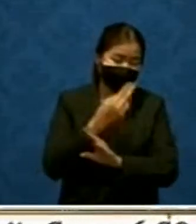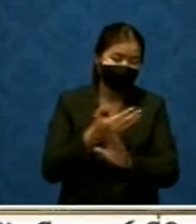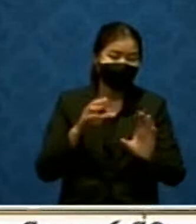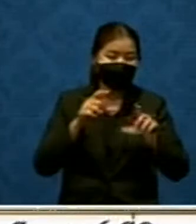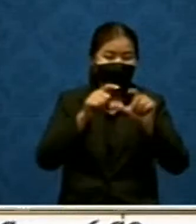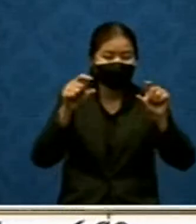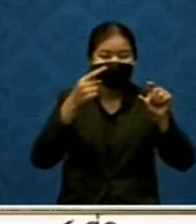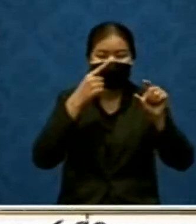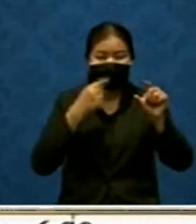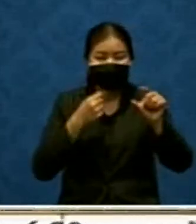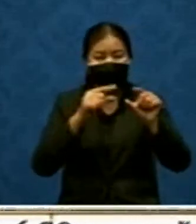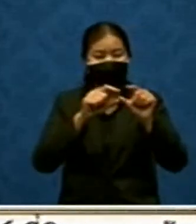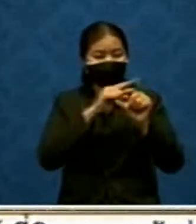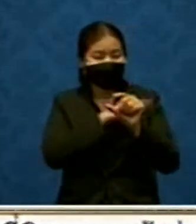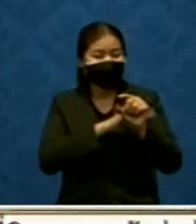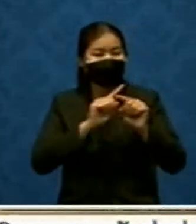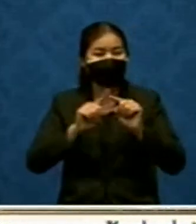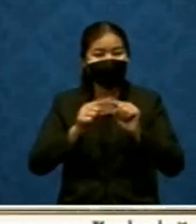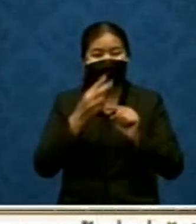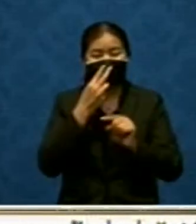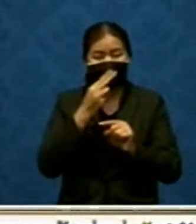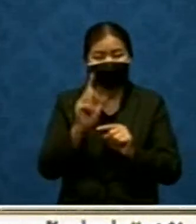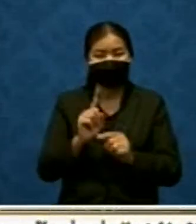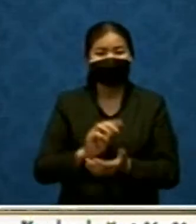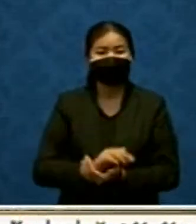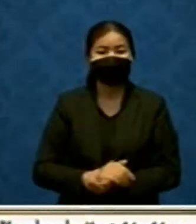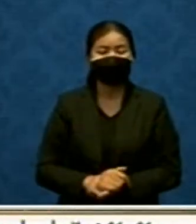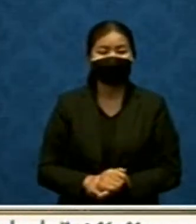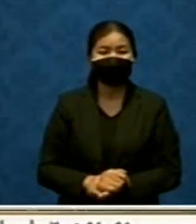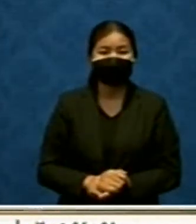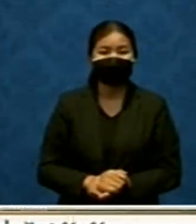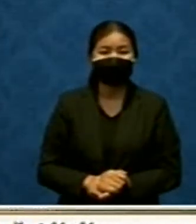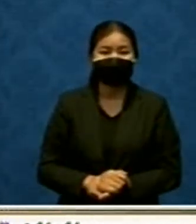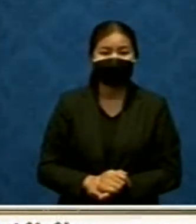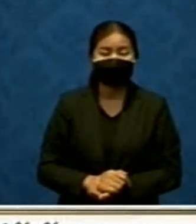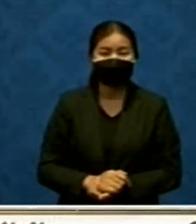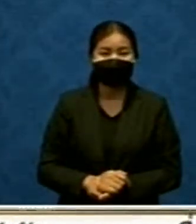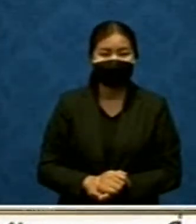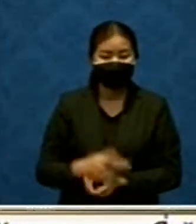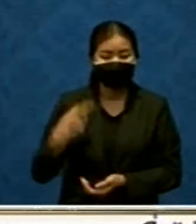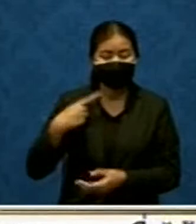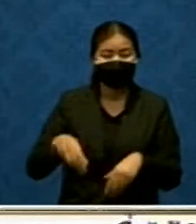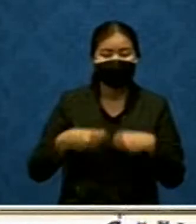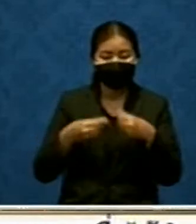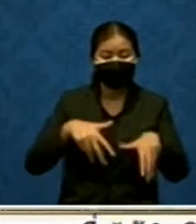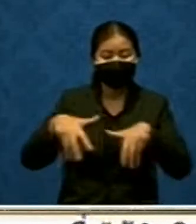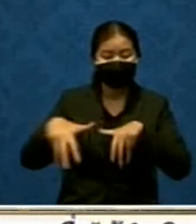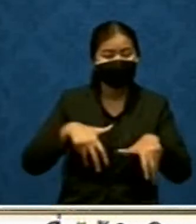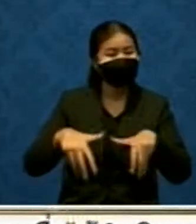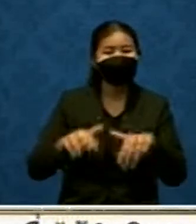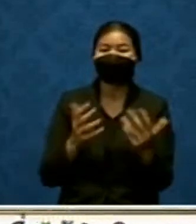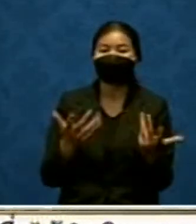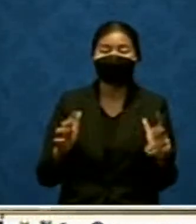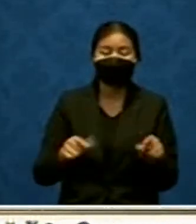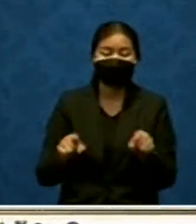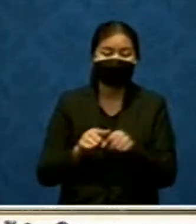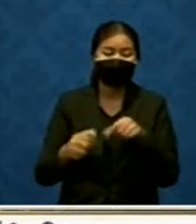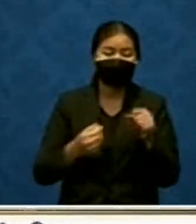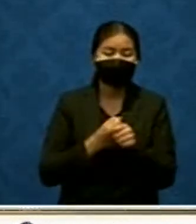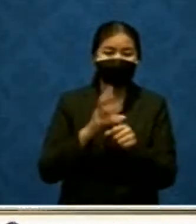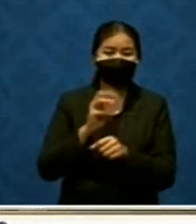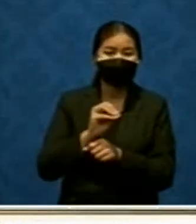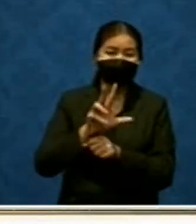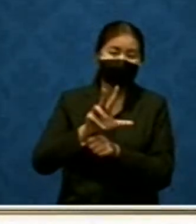งก็ยงทำซ้ำ เหืเดิม ไมได้เกิดอะไรขใประเทศนี้เลยทำเหมปีทแล้วทำเหมือนปี 6 3